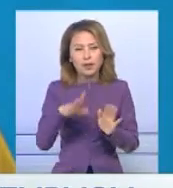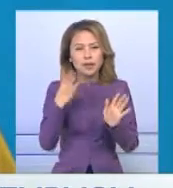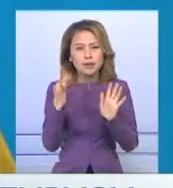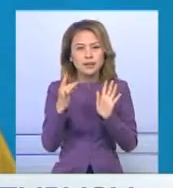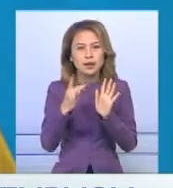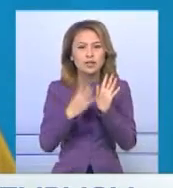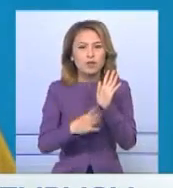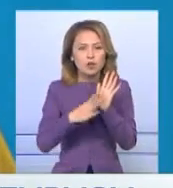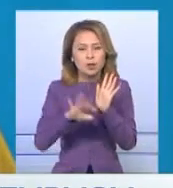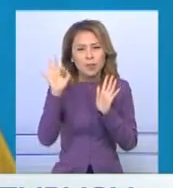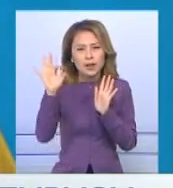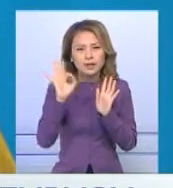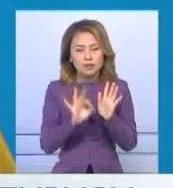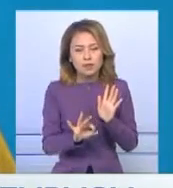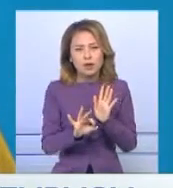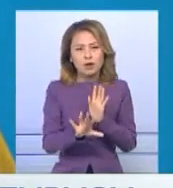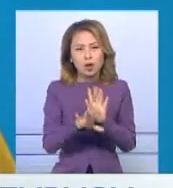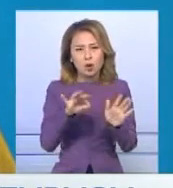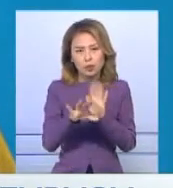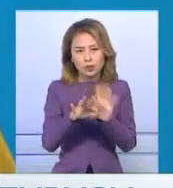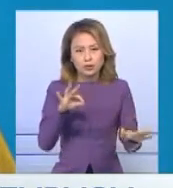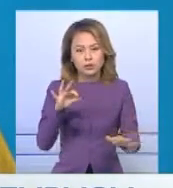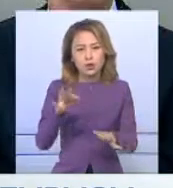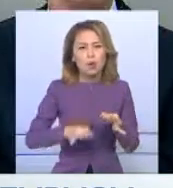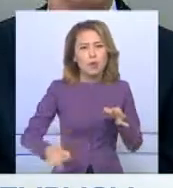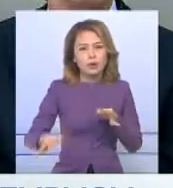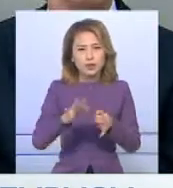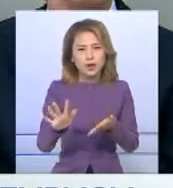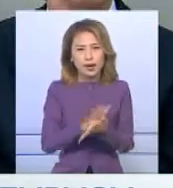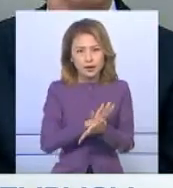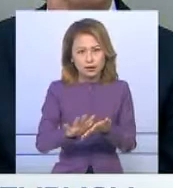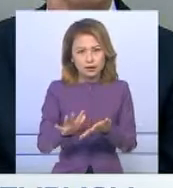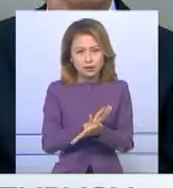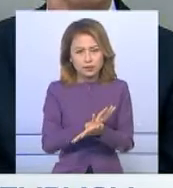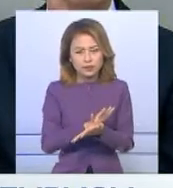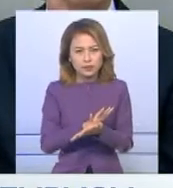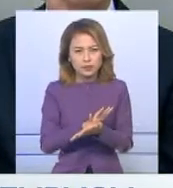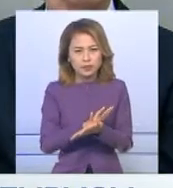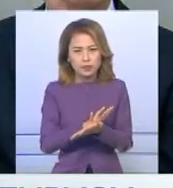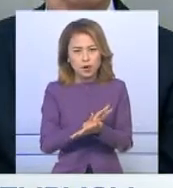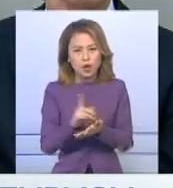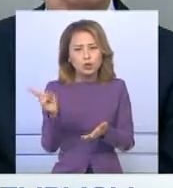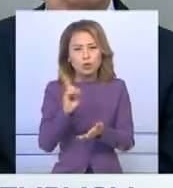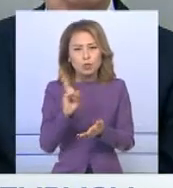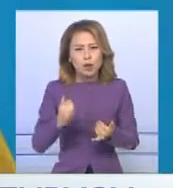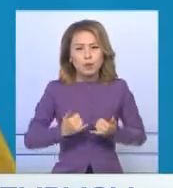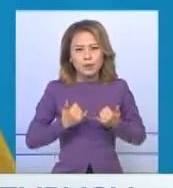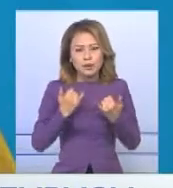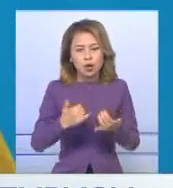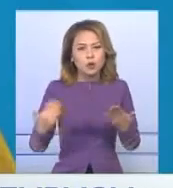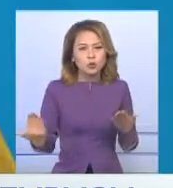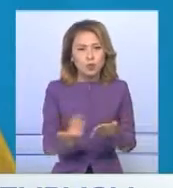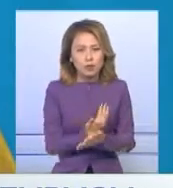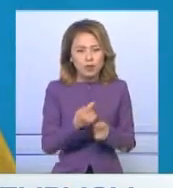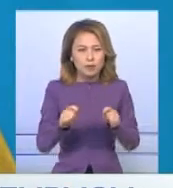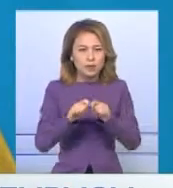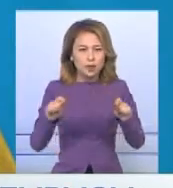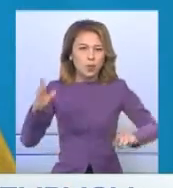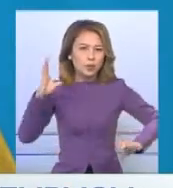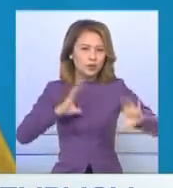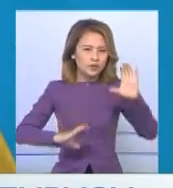90% обладателей государственных и университетских грантов. Чтобы придать новый импульс нашему